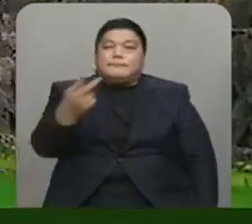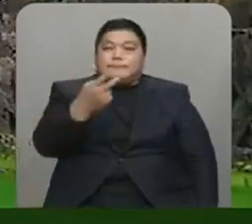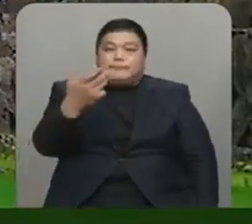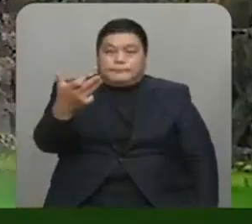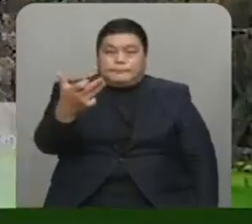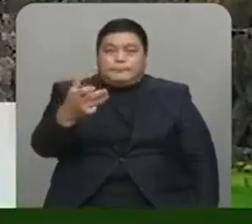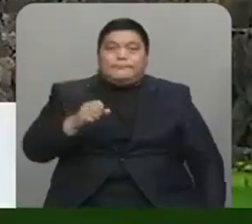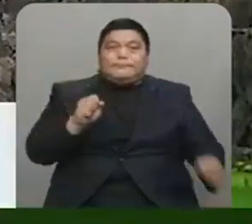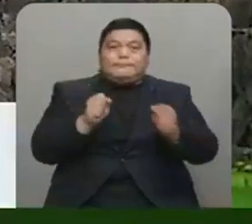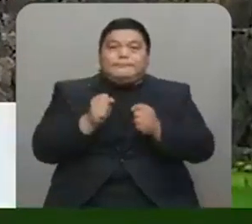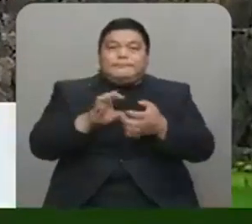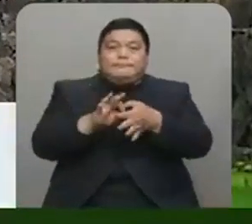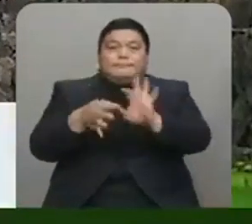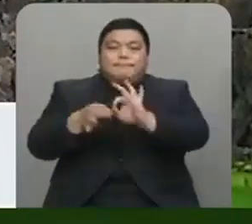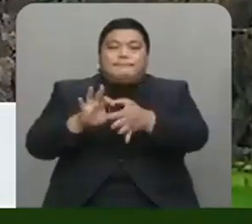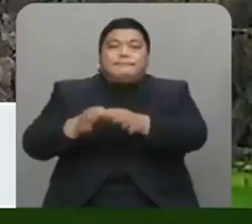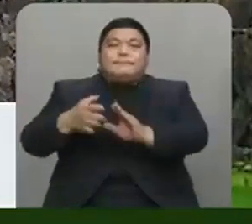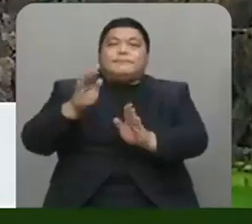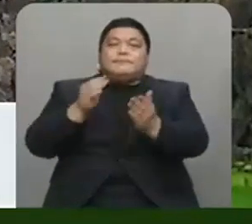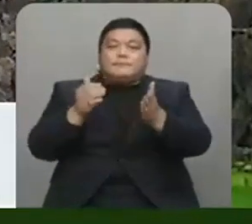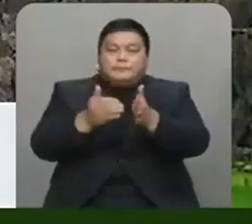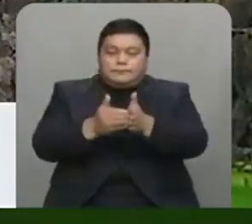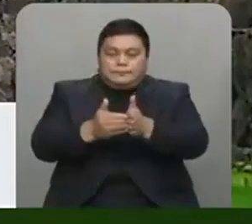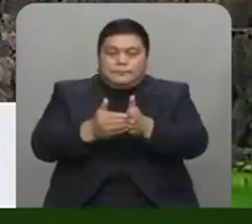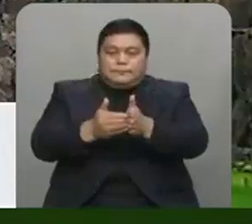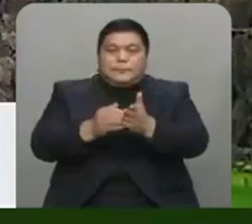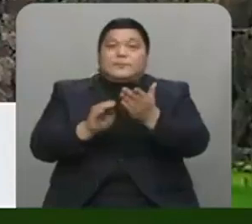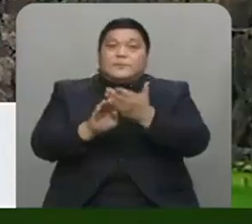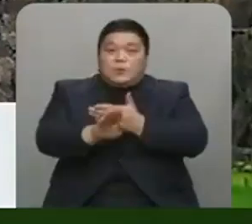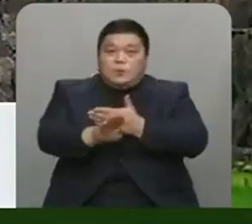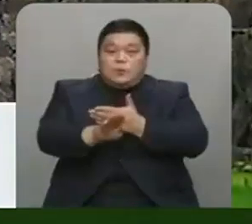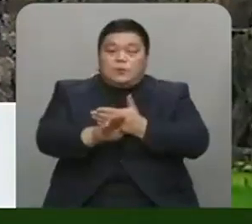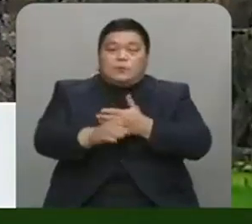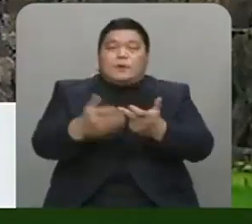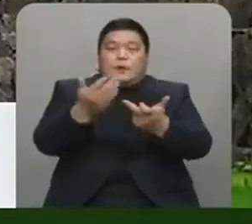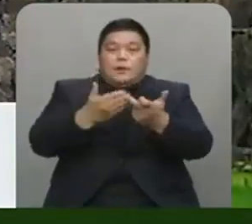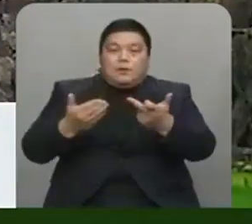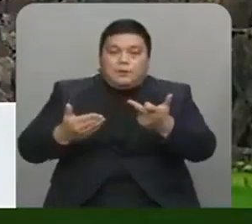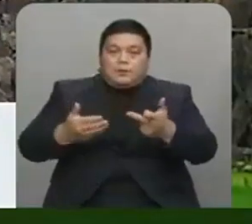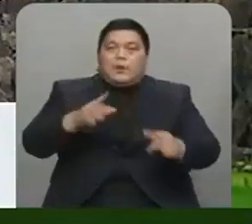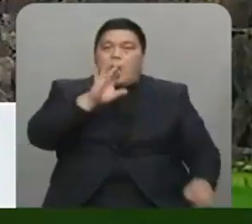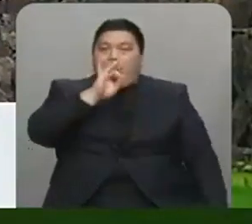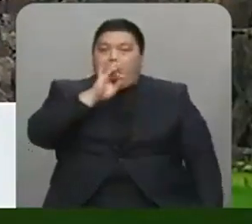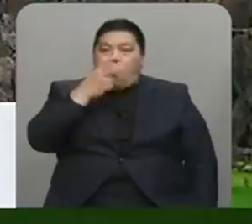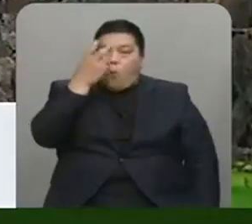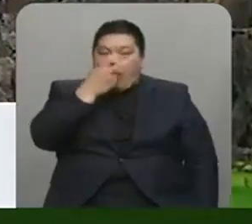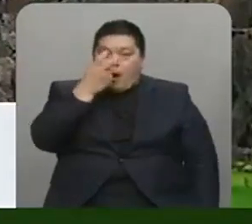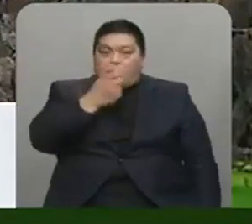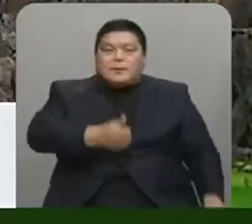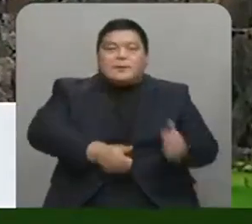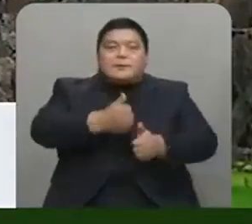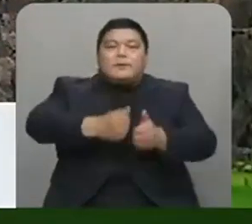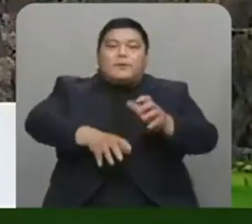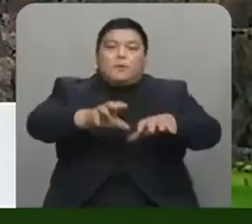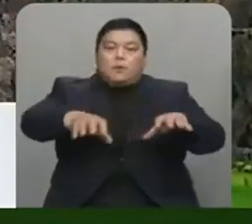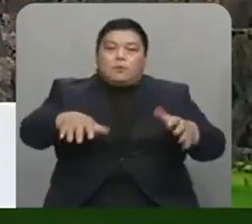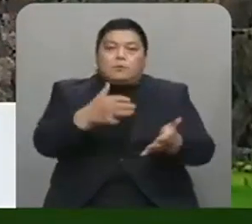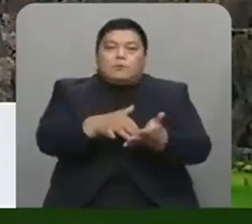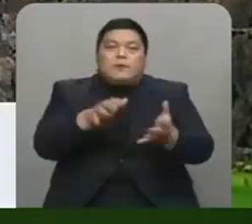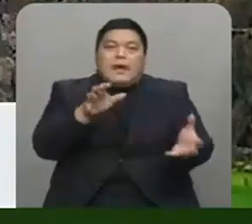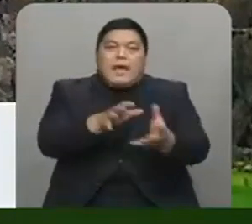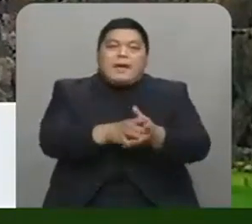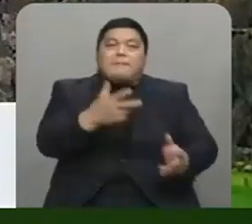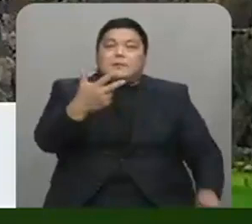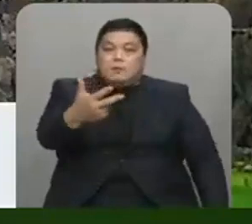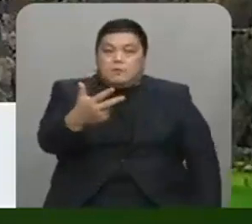2018평창동계올림픽 2호 강원도와 강릉시가 관리하고 있는 경기장은 모두 7 꼬심 니라 하지만 올림픽 폐막 이후